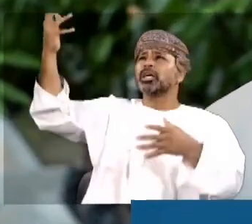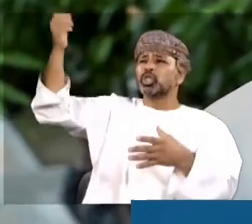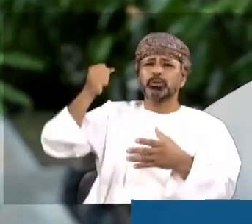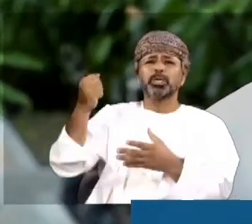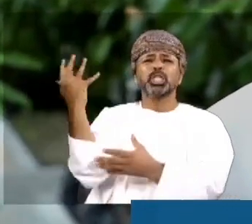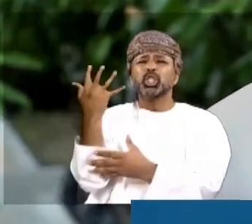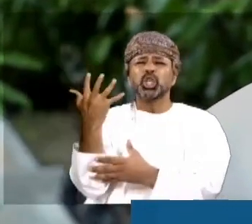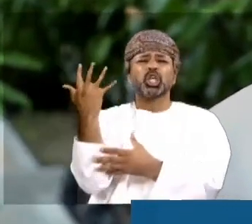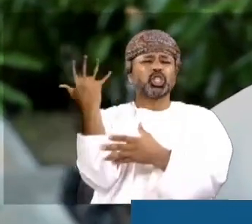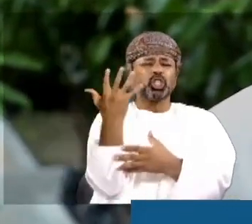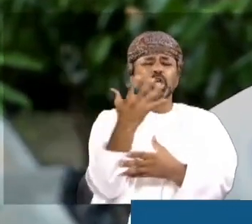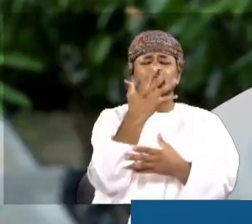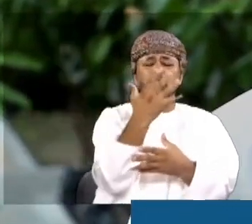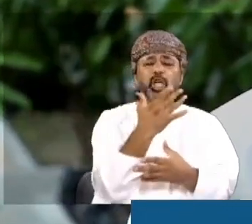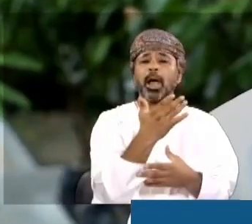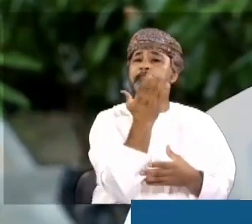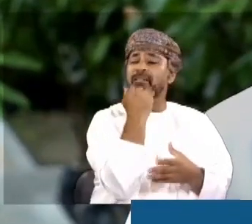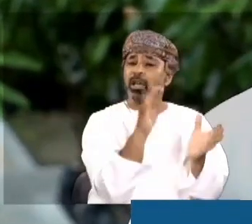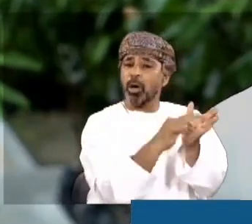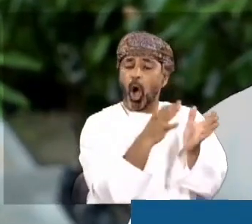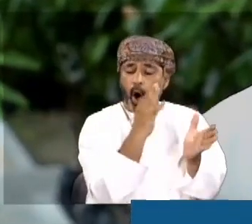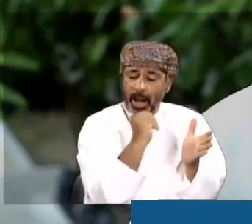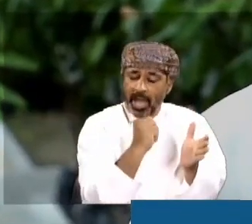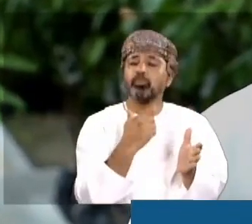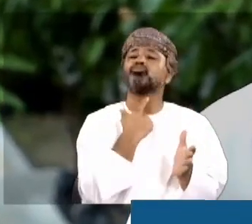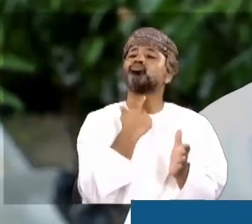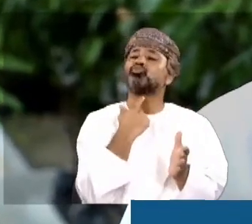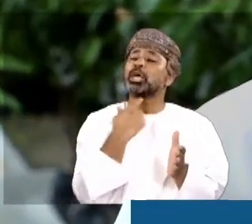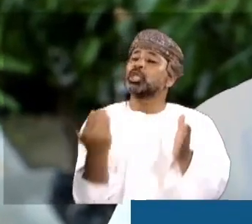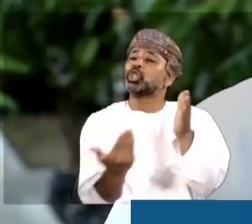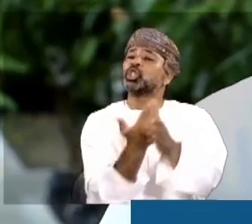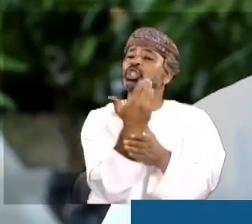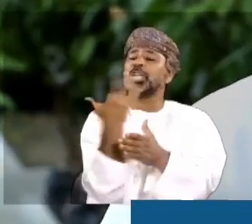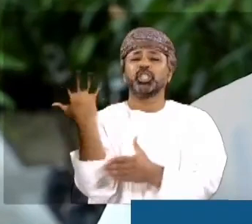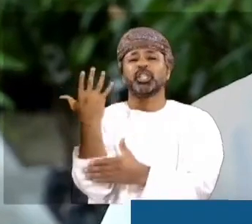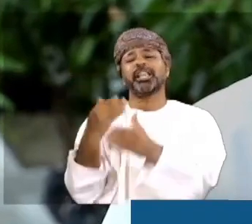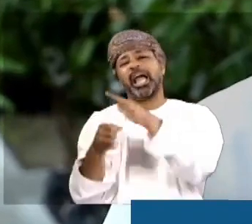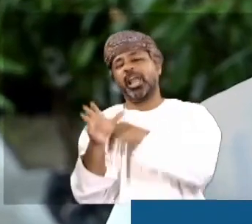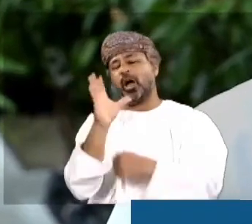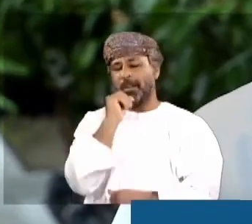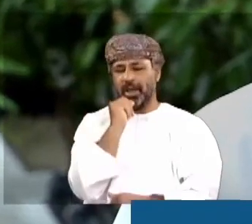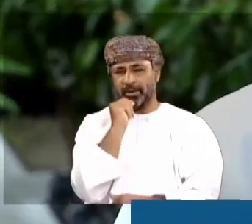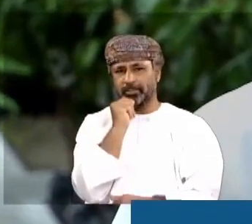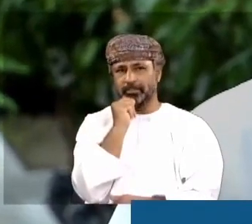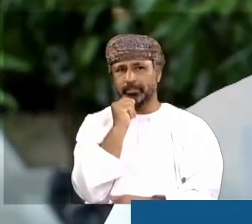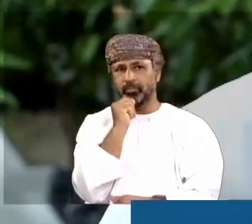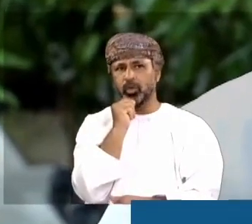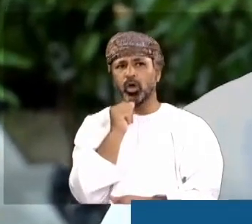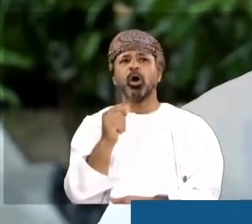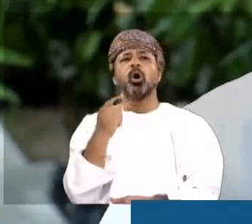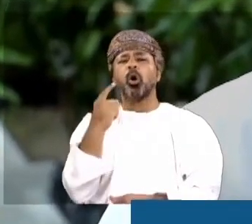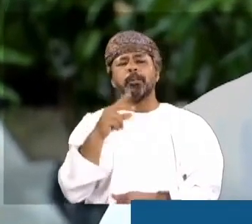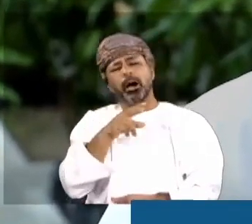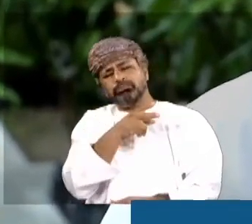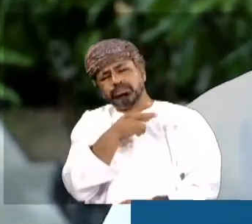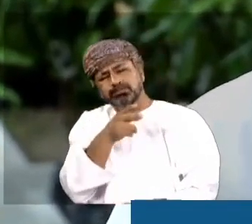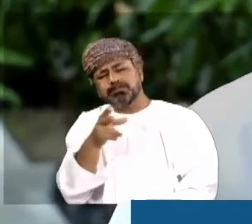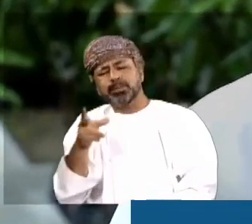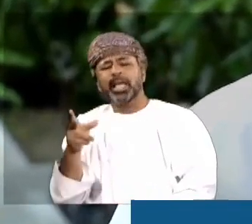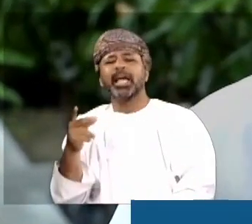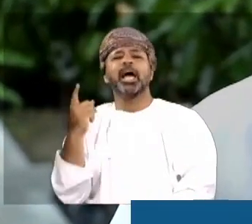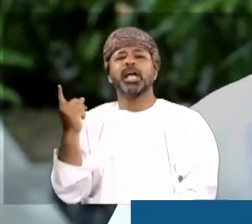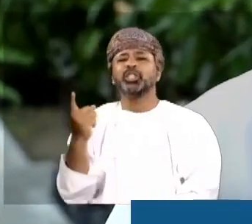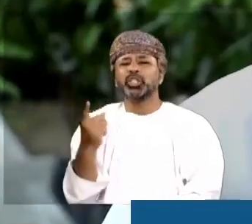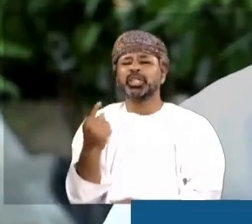المميزة والنادرة اللي ما موجودة في عمان، أريد أدخل أشجار جديدة ما موجودة في السلطنة، تنوع